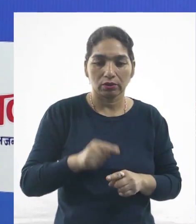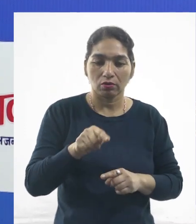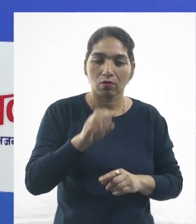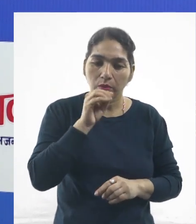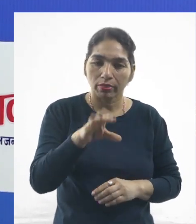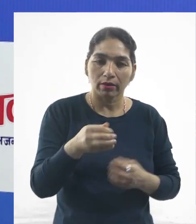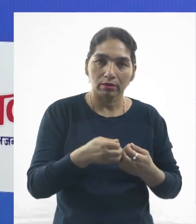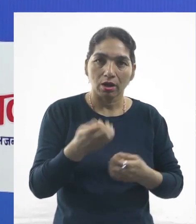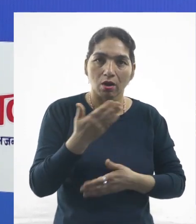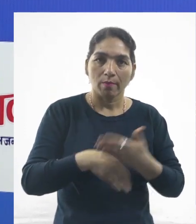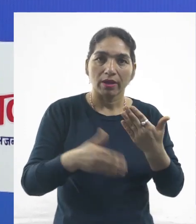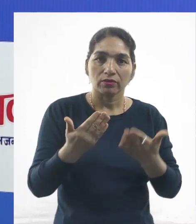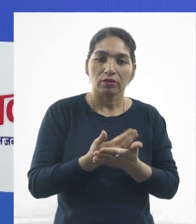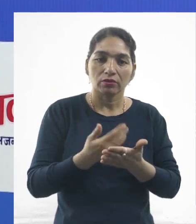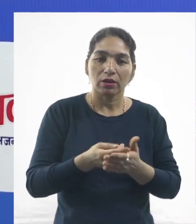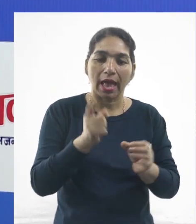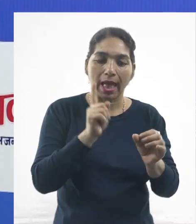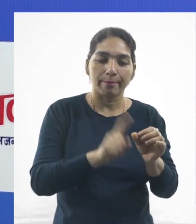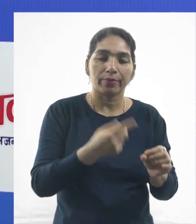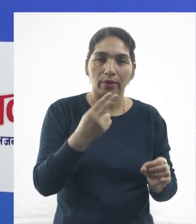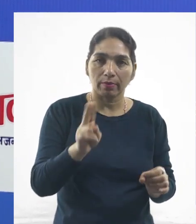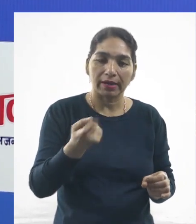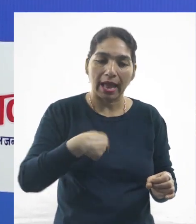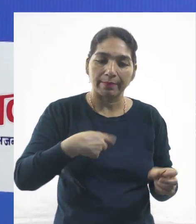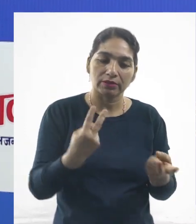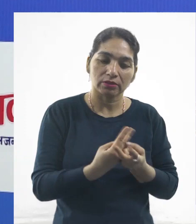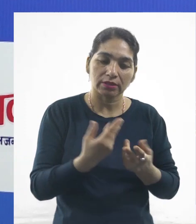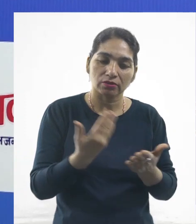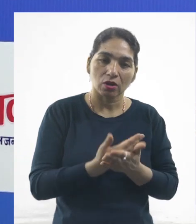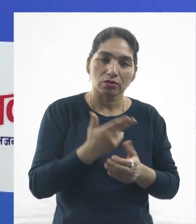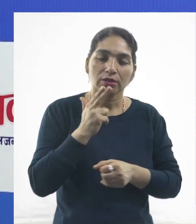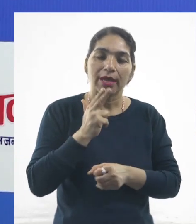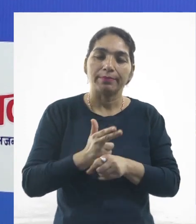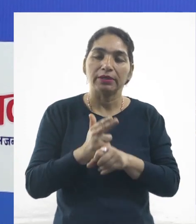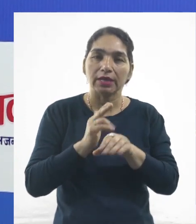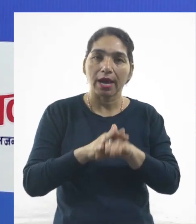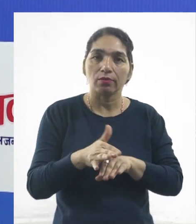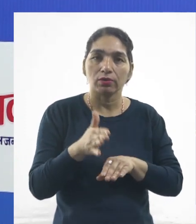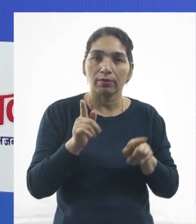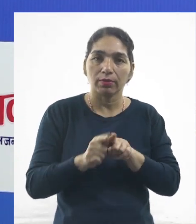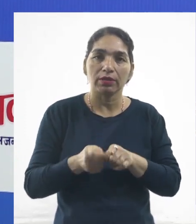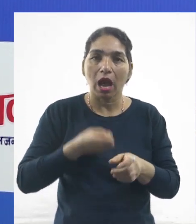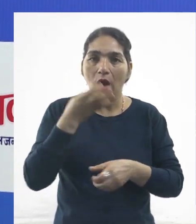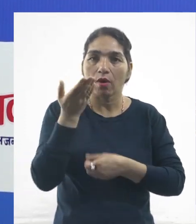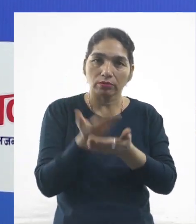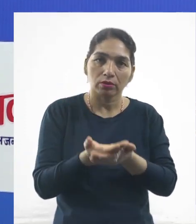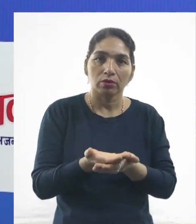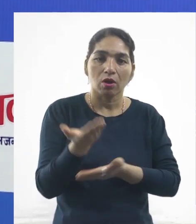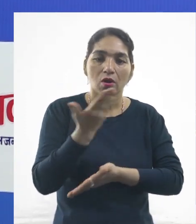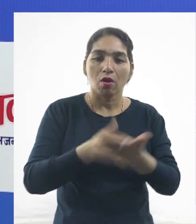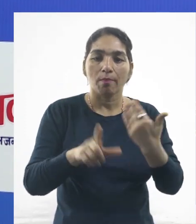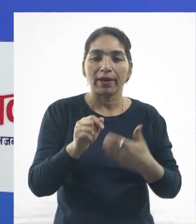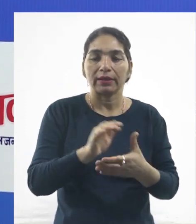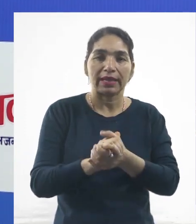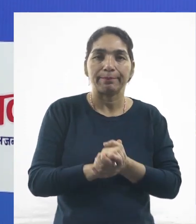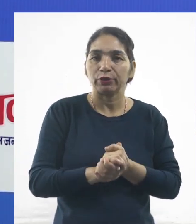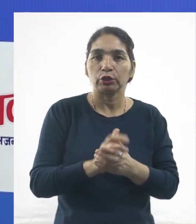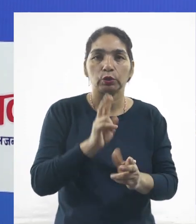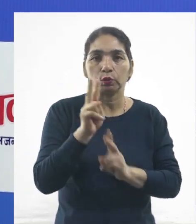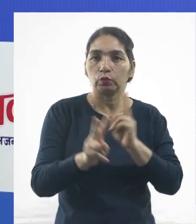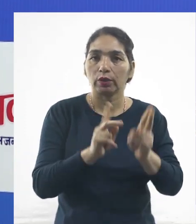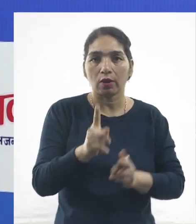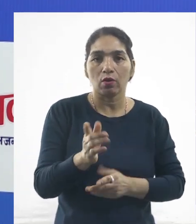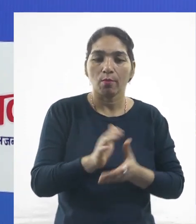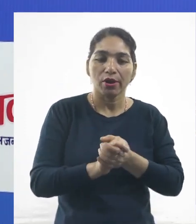अपाङ्ग सङ्घसँग आबद्ध भएका साथीहरू, अब हामी जस्ता सङ्घ संस्था मिडियाकर्मीले पनि आवाज उठाउँदै आएको विषय भनेको अपाङ्गता मैत्रीको कुरा हो है। मैत्री